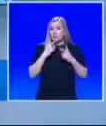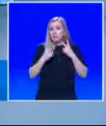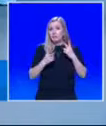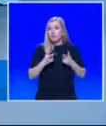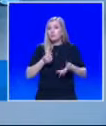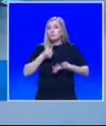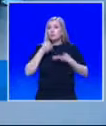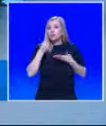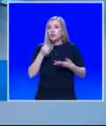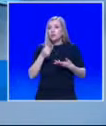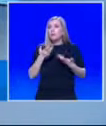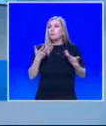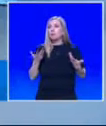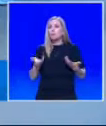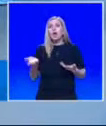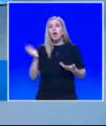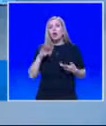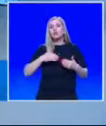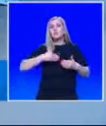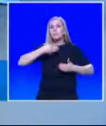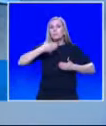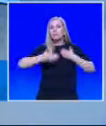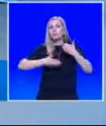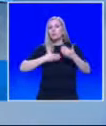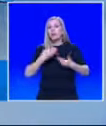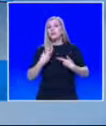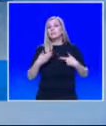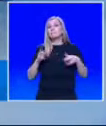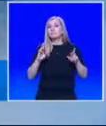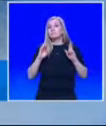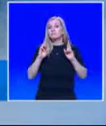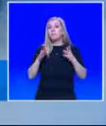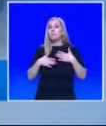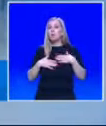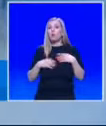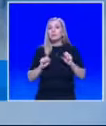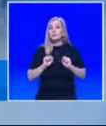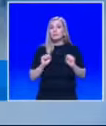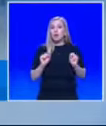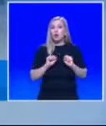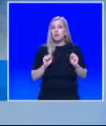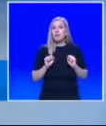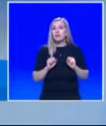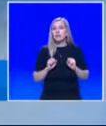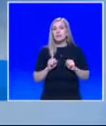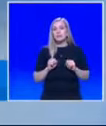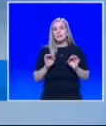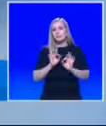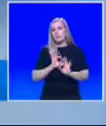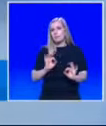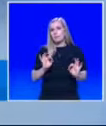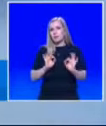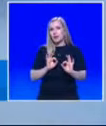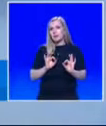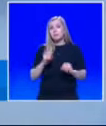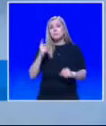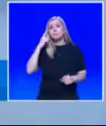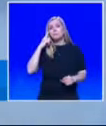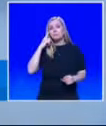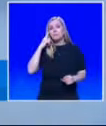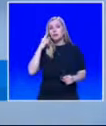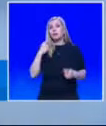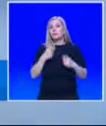бюджета, поне още върви процедурата, надявам се моите страхове да се окажат на празни. Знаете,